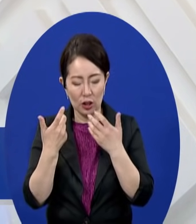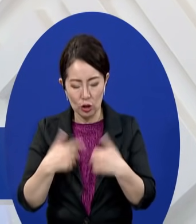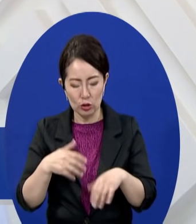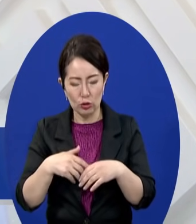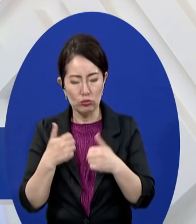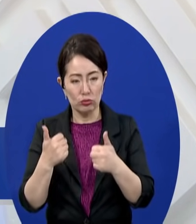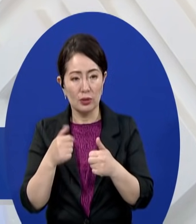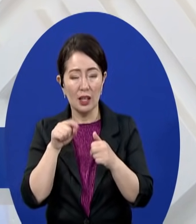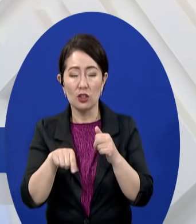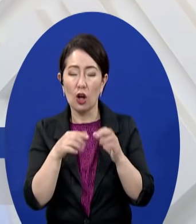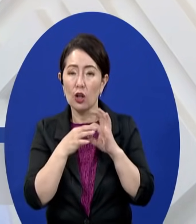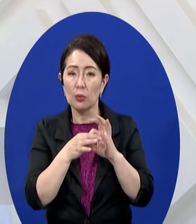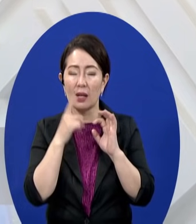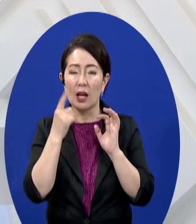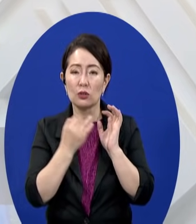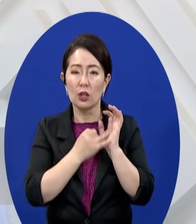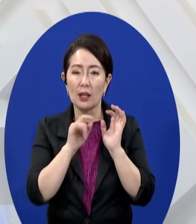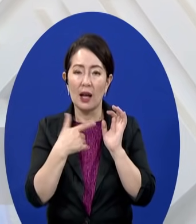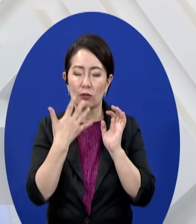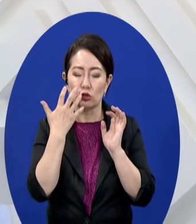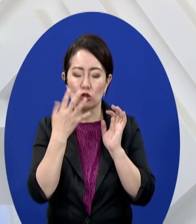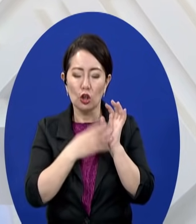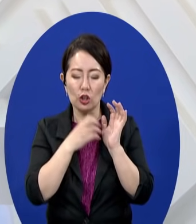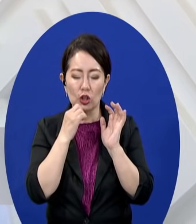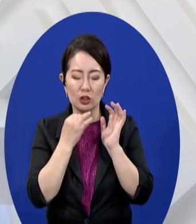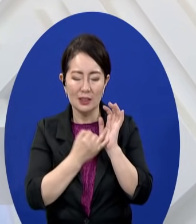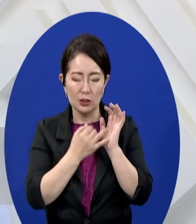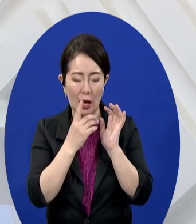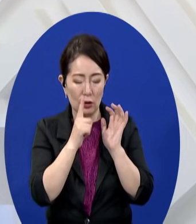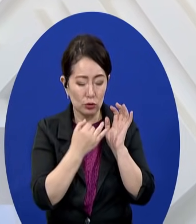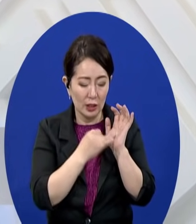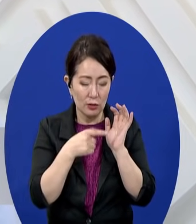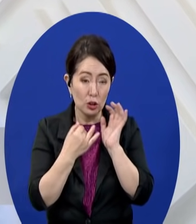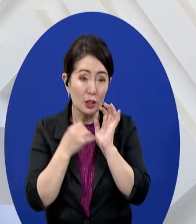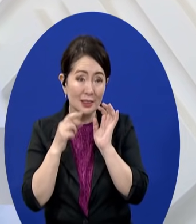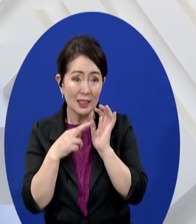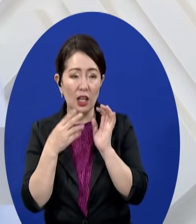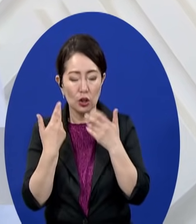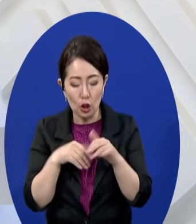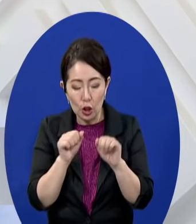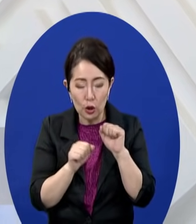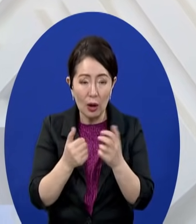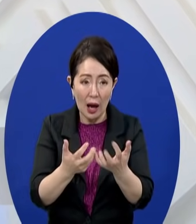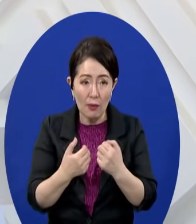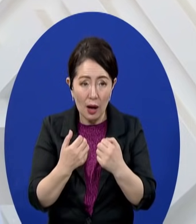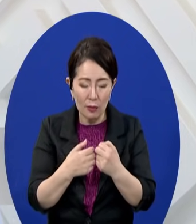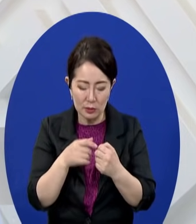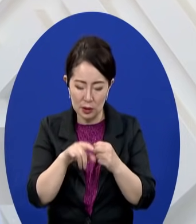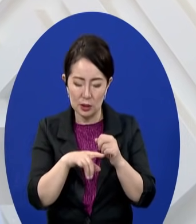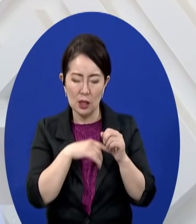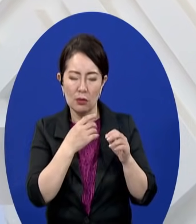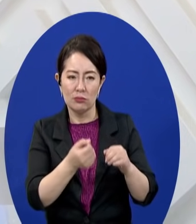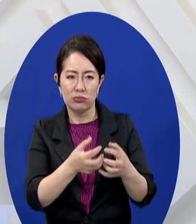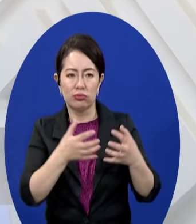хэмжээнд 17.7 сая төл хүлээж аваад за 16.9 сая төл бол боочж